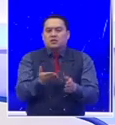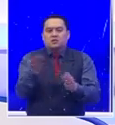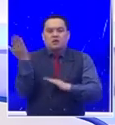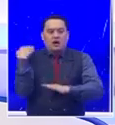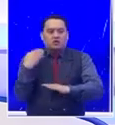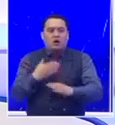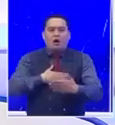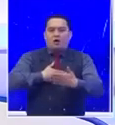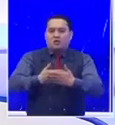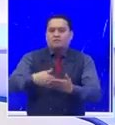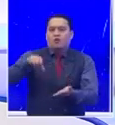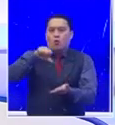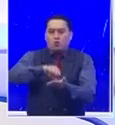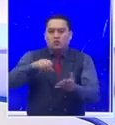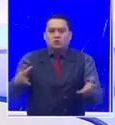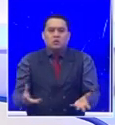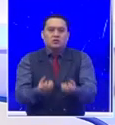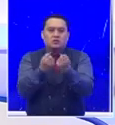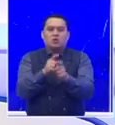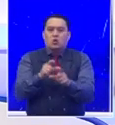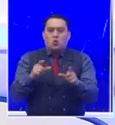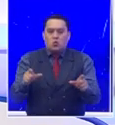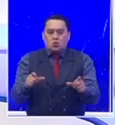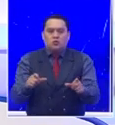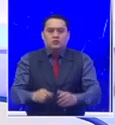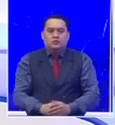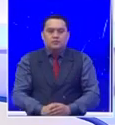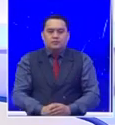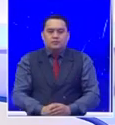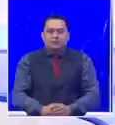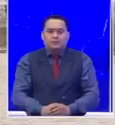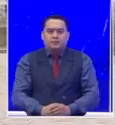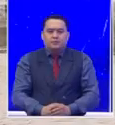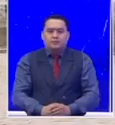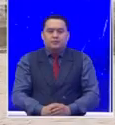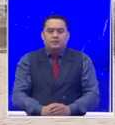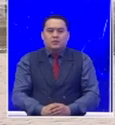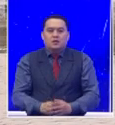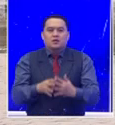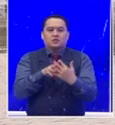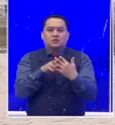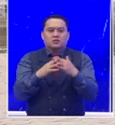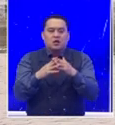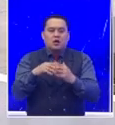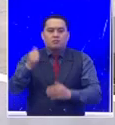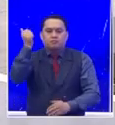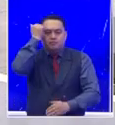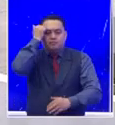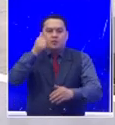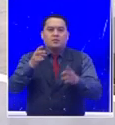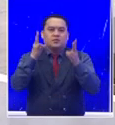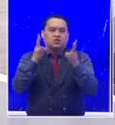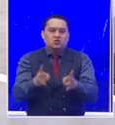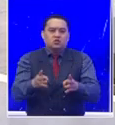принимал непосредственное участие в спасении людей и ликвидации ЧАЭС. Козловашский памятник – главное напоминание